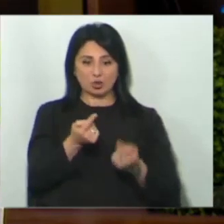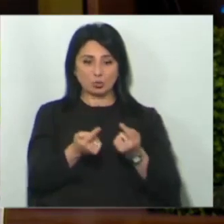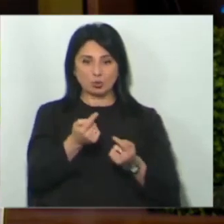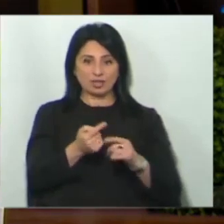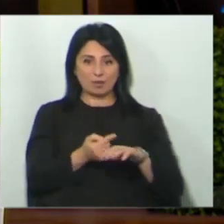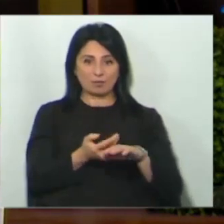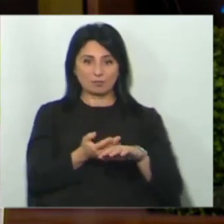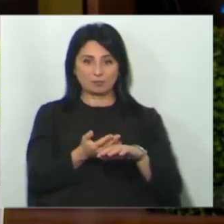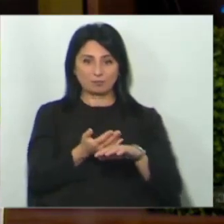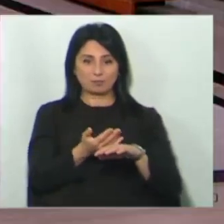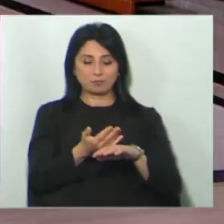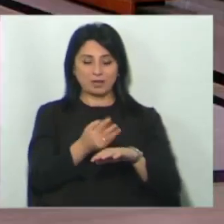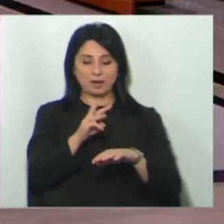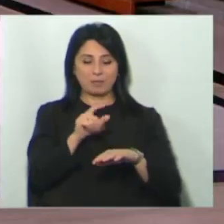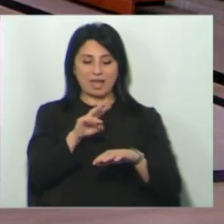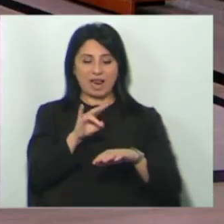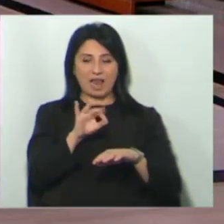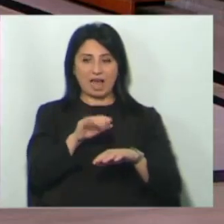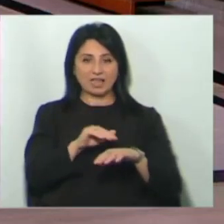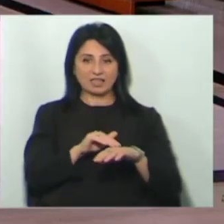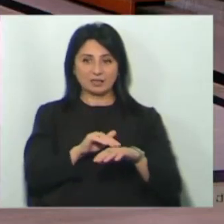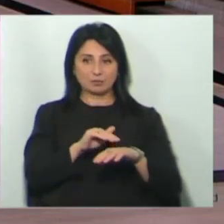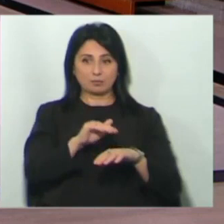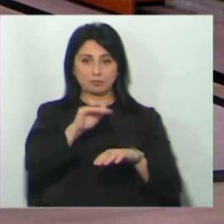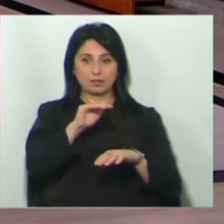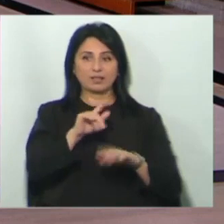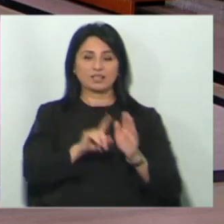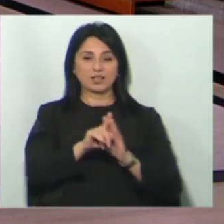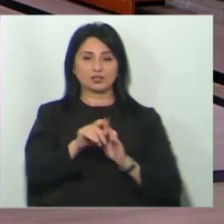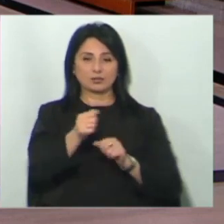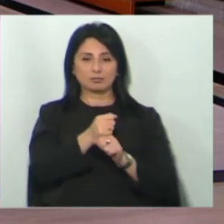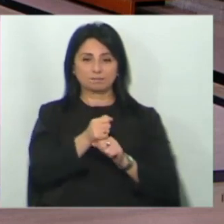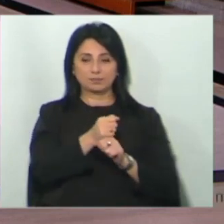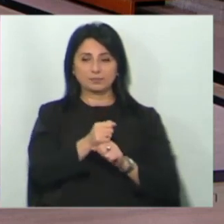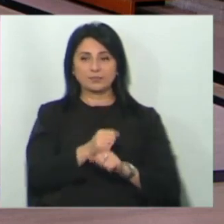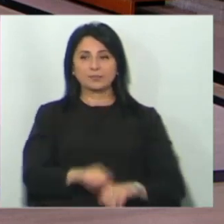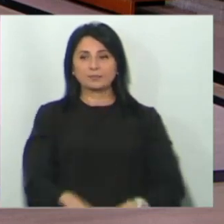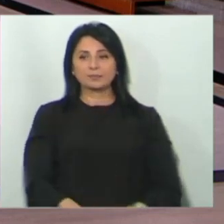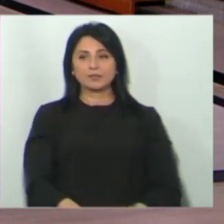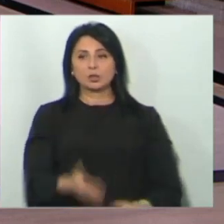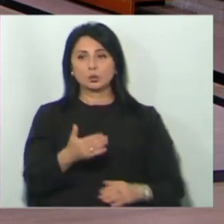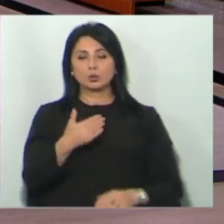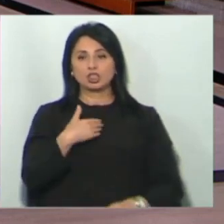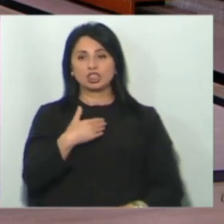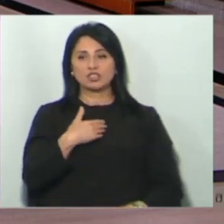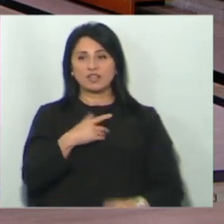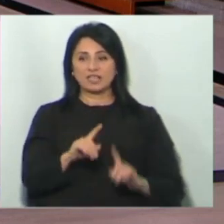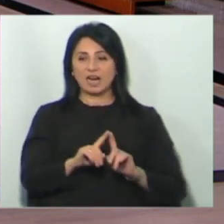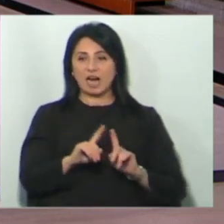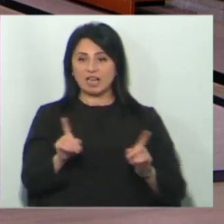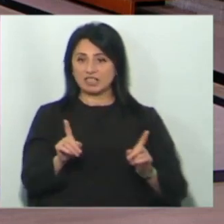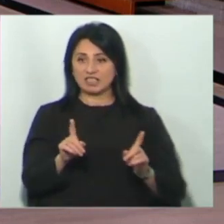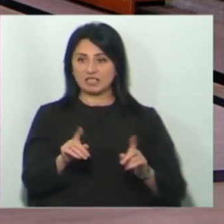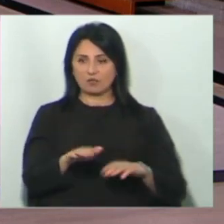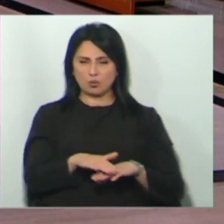Ამ დროს მელანინი უფრო ჭარბად გამომუშავდება, მაგრამ თუ ჩვენ